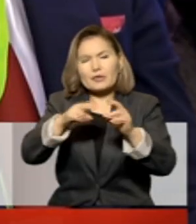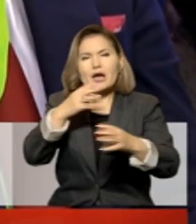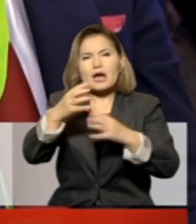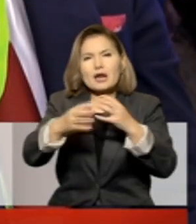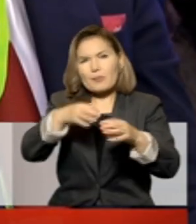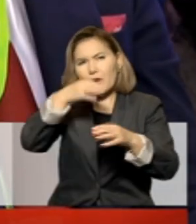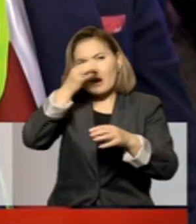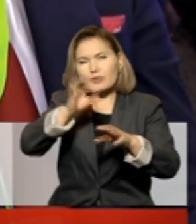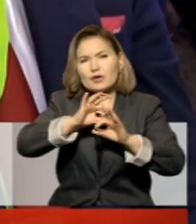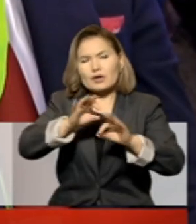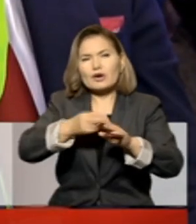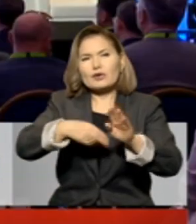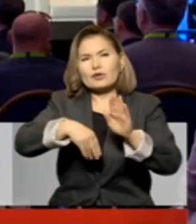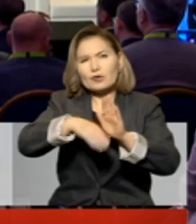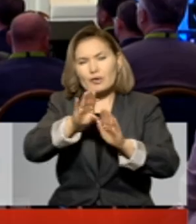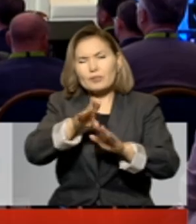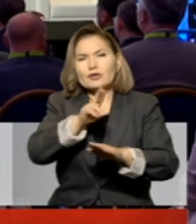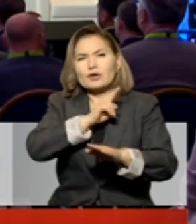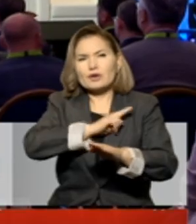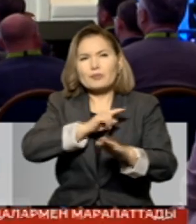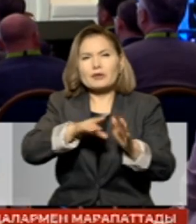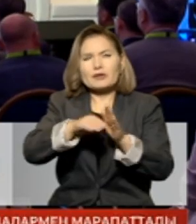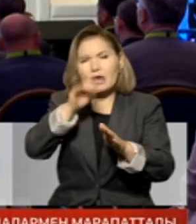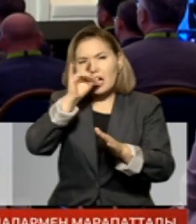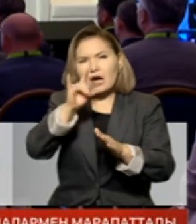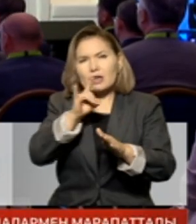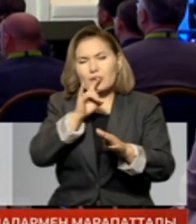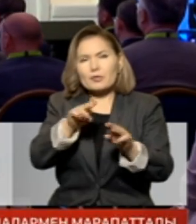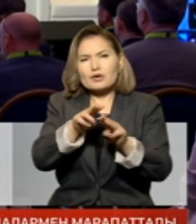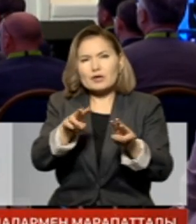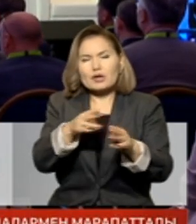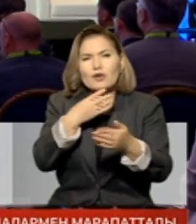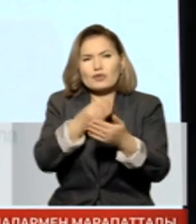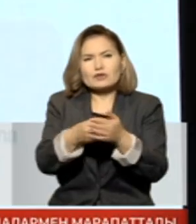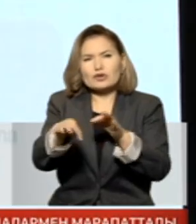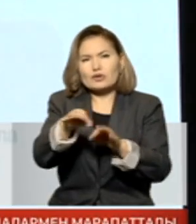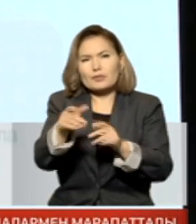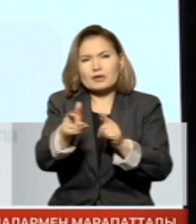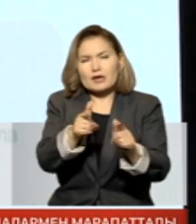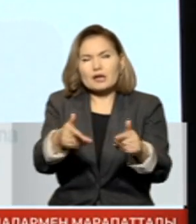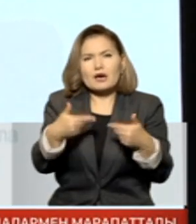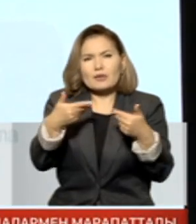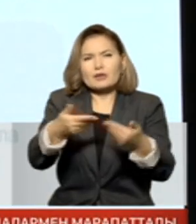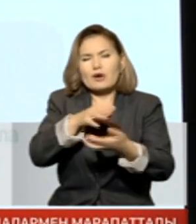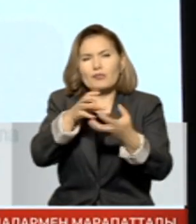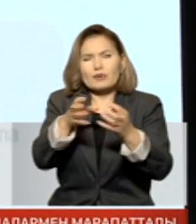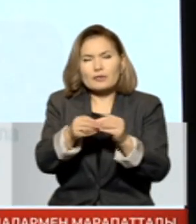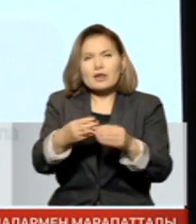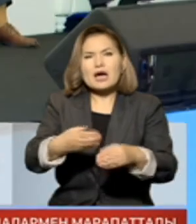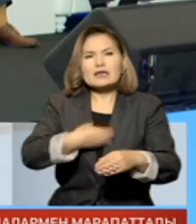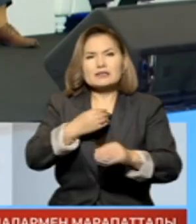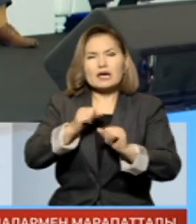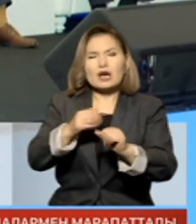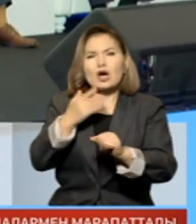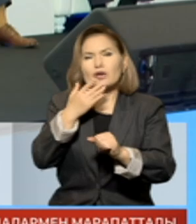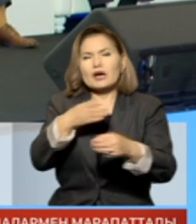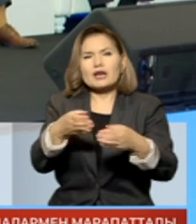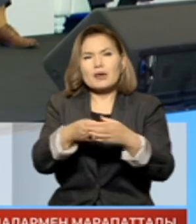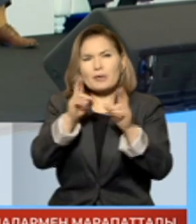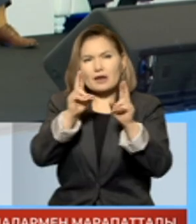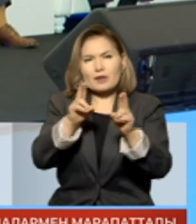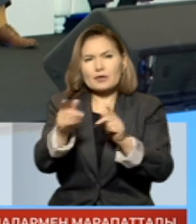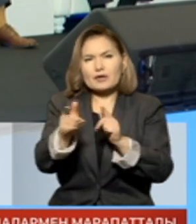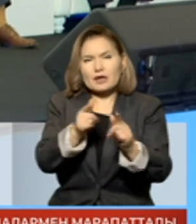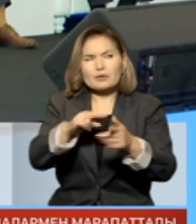халықаралық тәжірибелердің үздігін іріктей келе Қазақстан үкіметіне өз жобасын дайындаған. Бұл бағытта сақтандырудың ұлттық